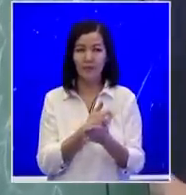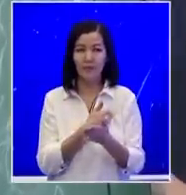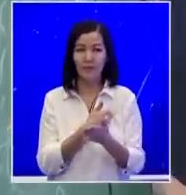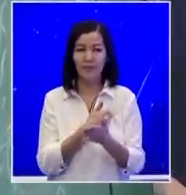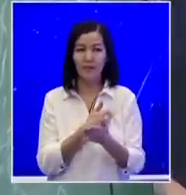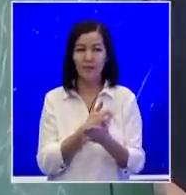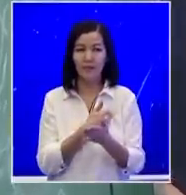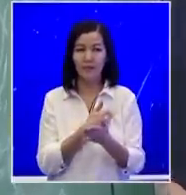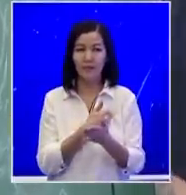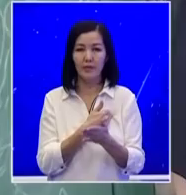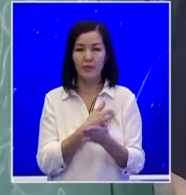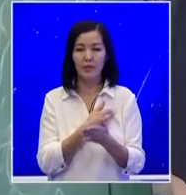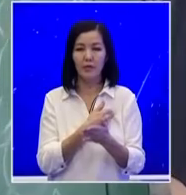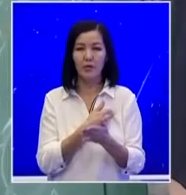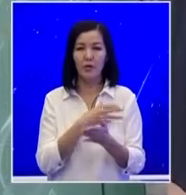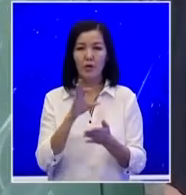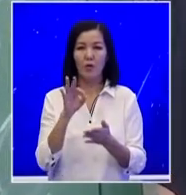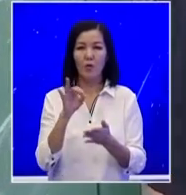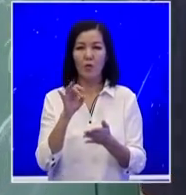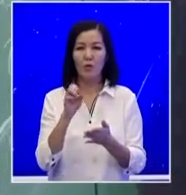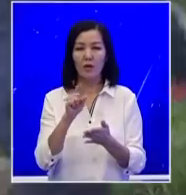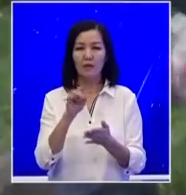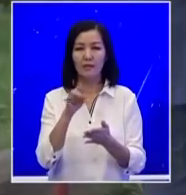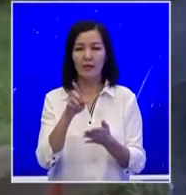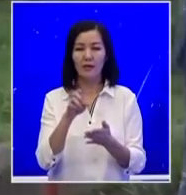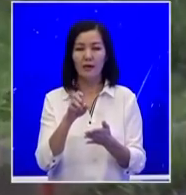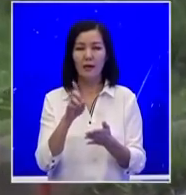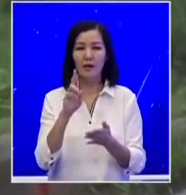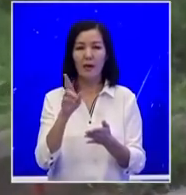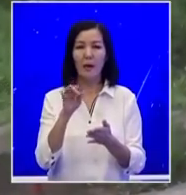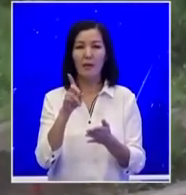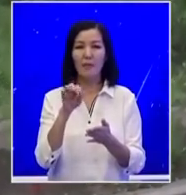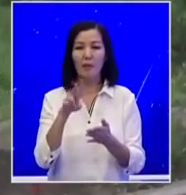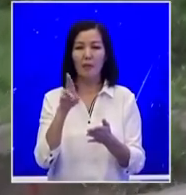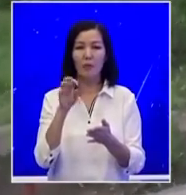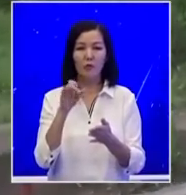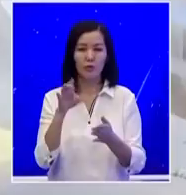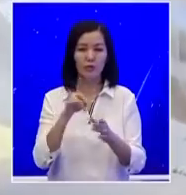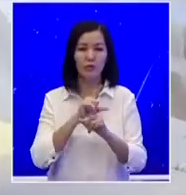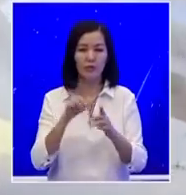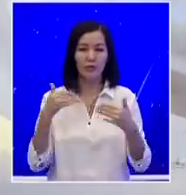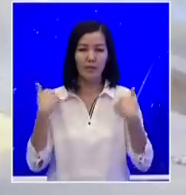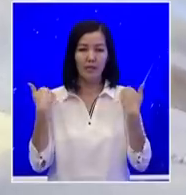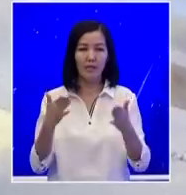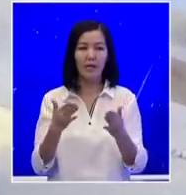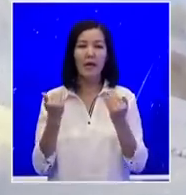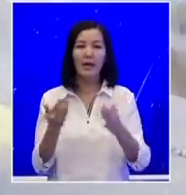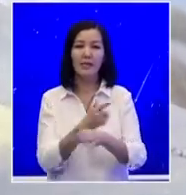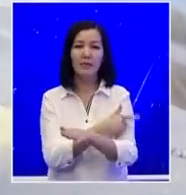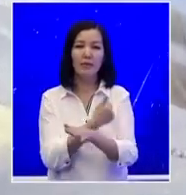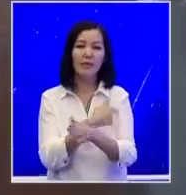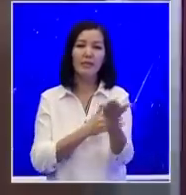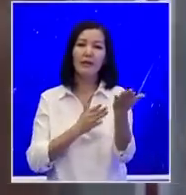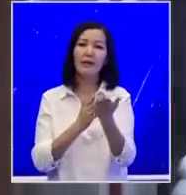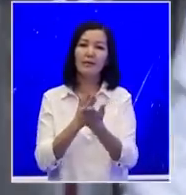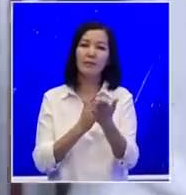Ниеттен отырған ораза қабыл болсын бәрін мұсылмандарға. Қазіргі қиын қыстау тұста медицина қызметкерлеріне артылар жүк еселене